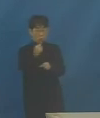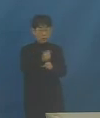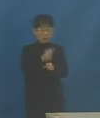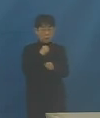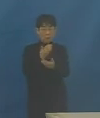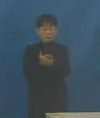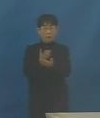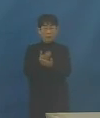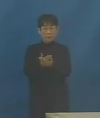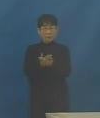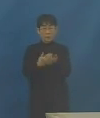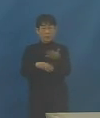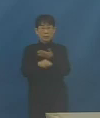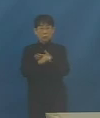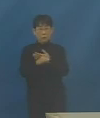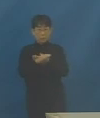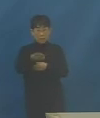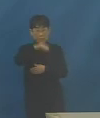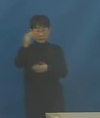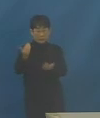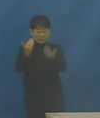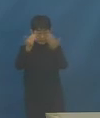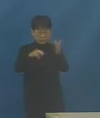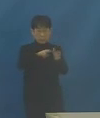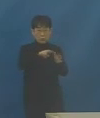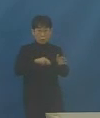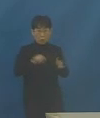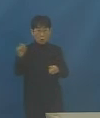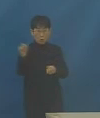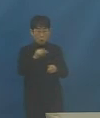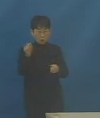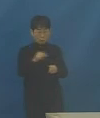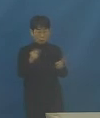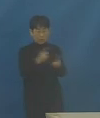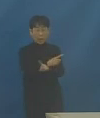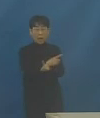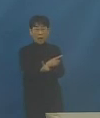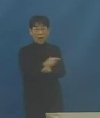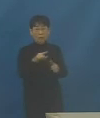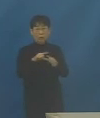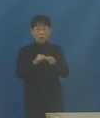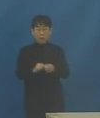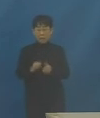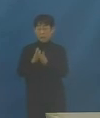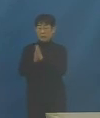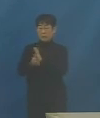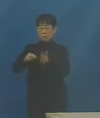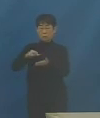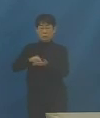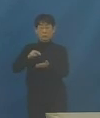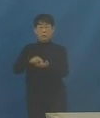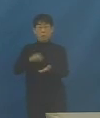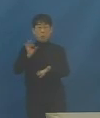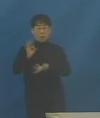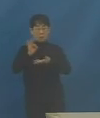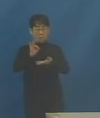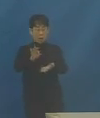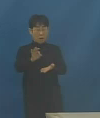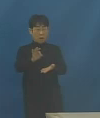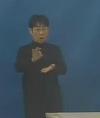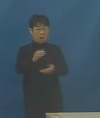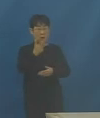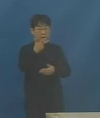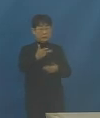高速船で高速化であるとかそうしたところで間もあのかなりお金がしましたし市町村もあの